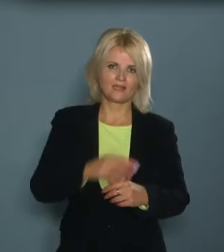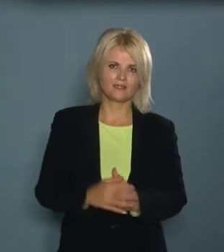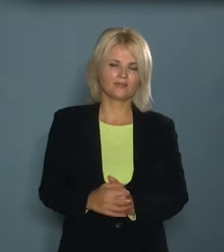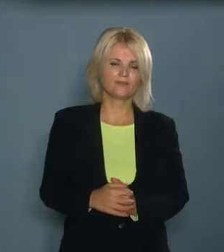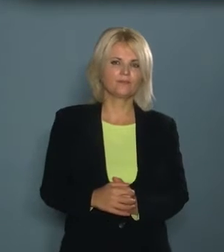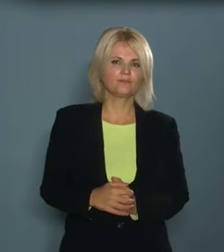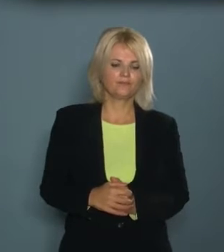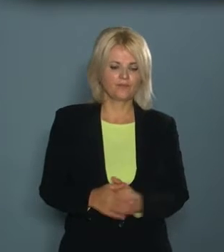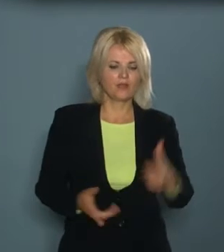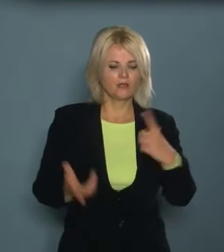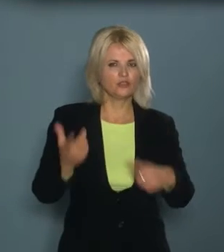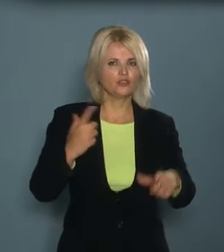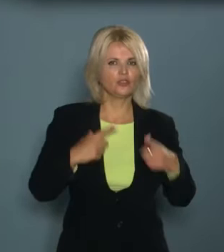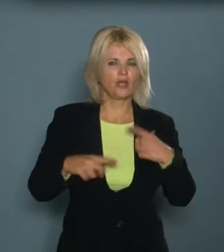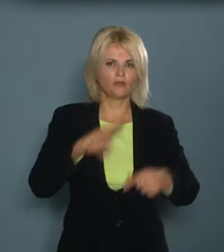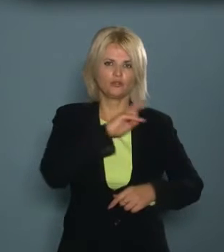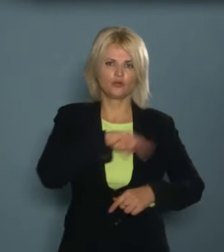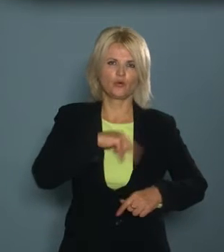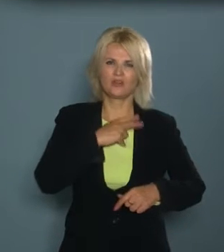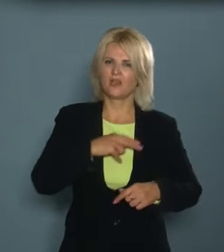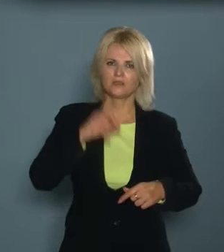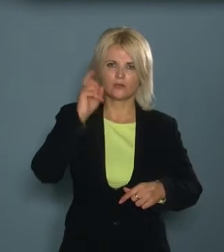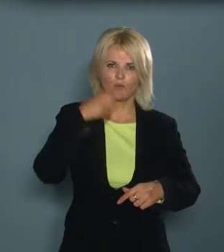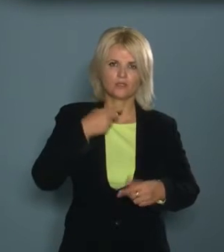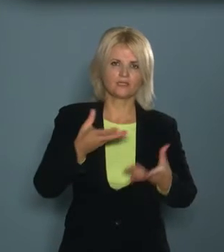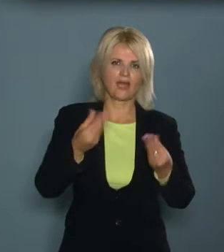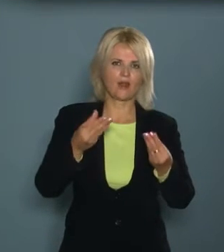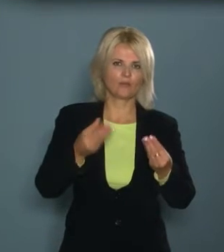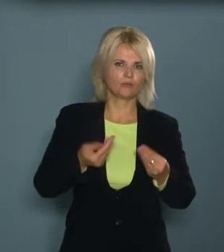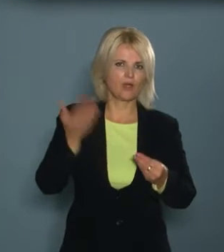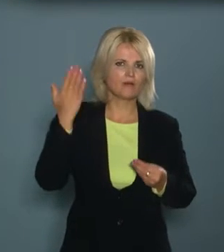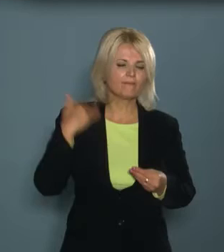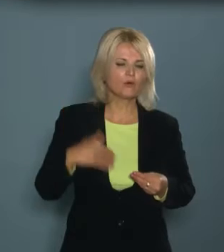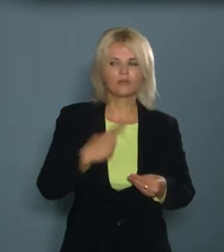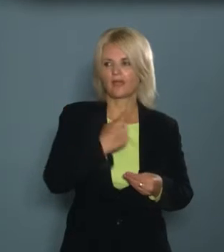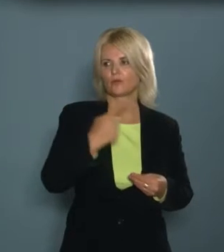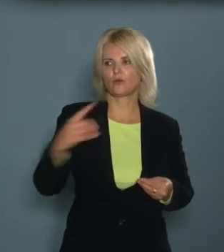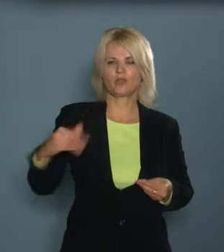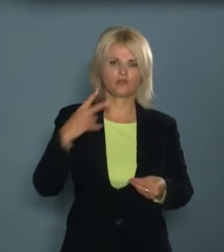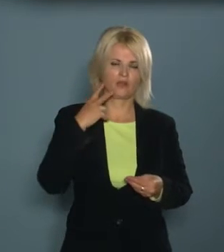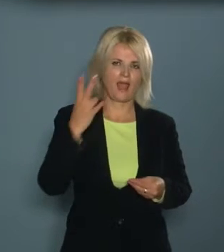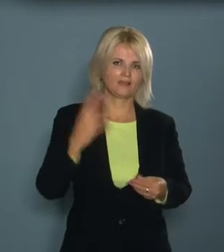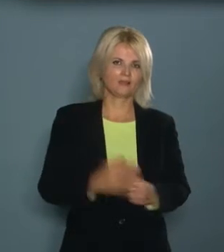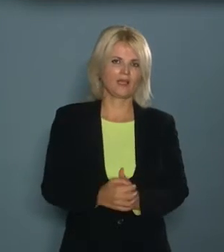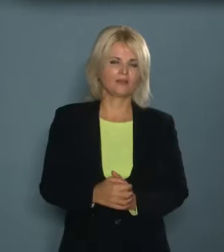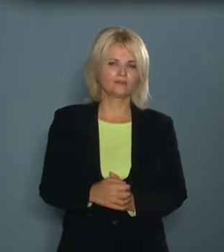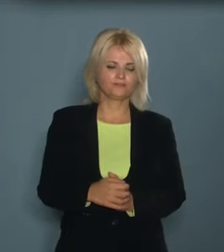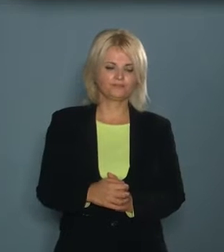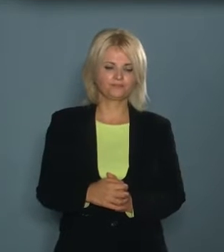visszatérve, sajnálatos módon a kórház nagyon le volt amortizálódva. Tehát ezt azt hiszem, hogy önök is látták, amikor kint